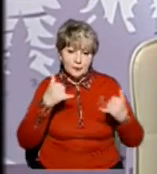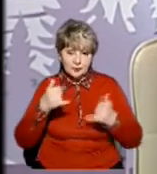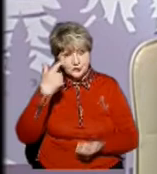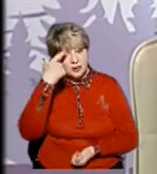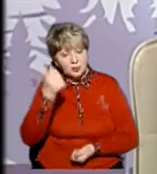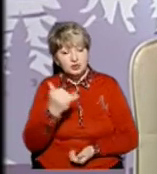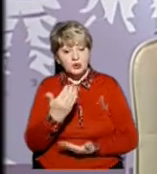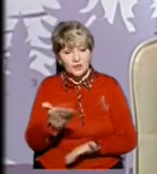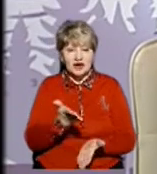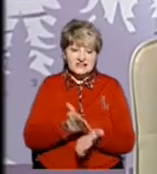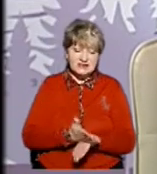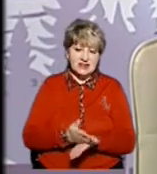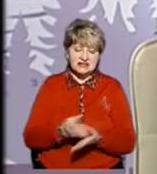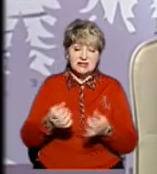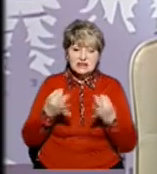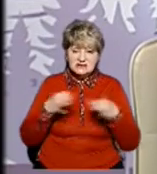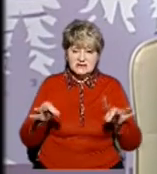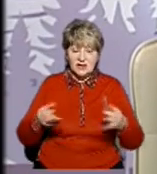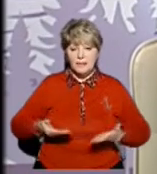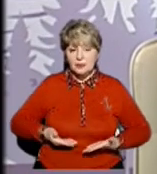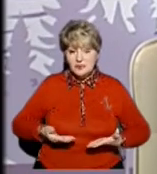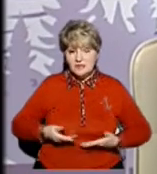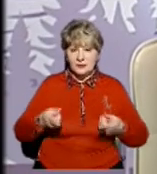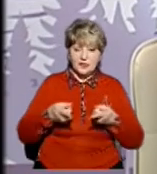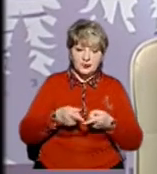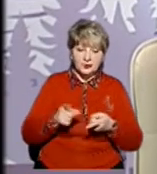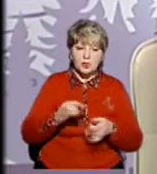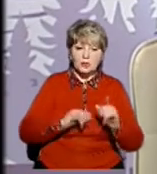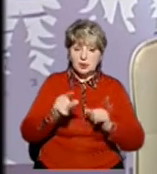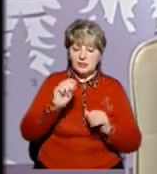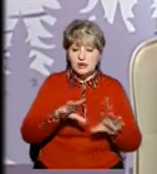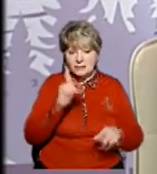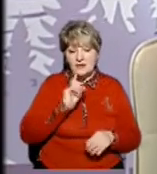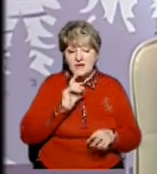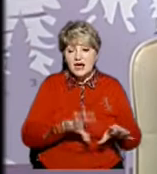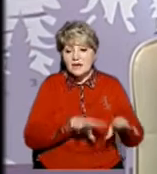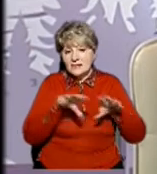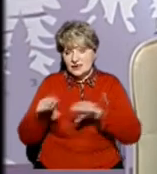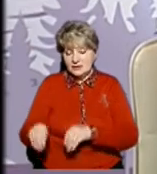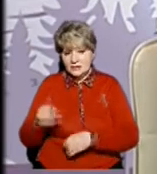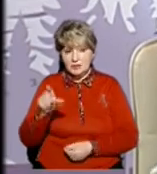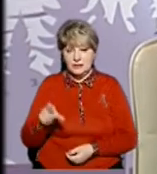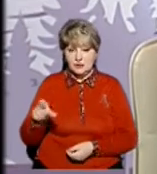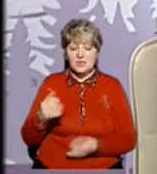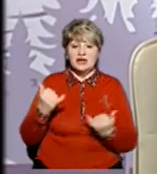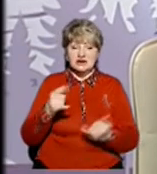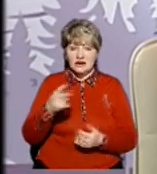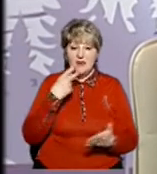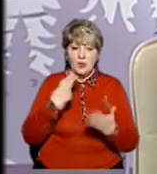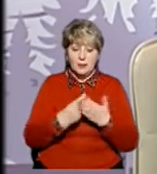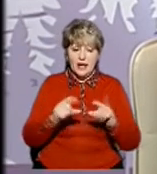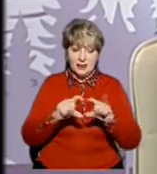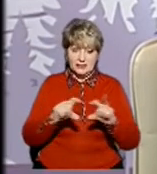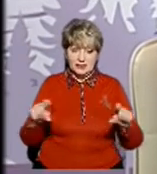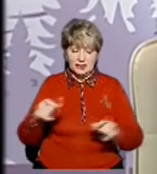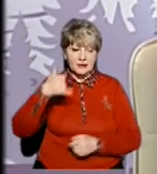повідомити, що у вас є помешкання, в якому ви могли б помістити людей тимчасово евакуйованих. Зараз ви бачите у себе цей